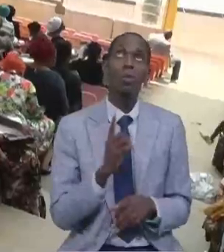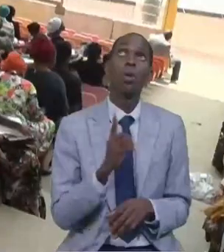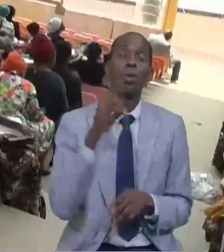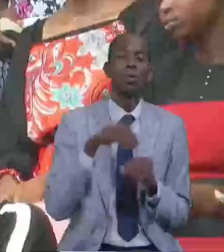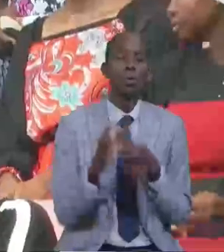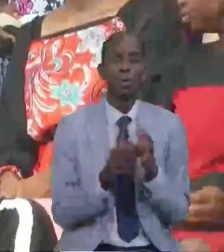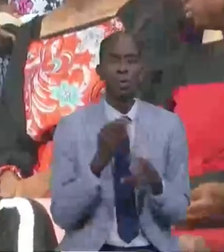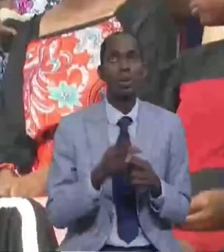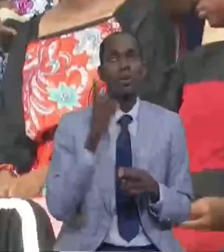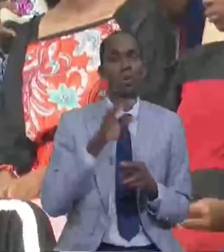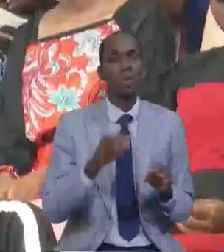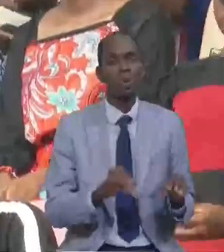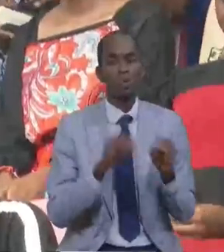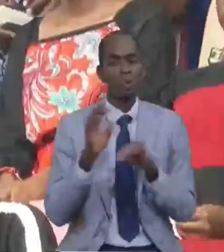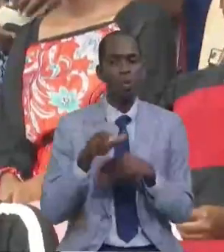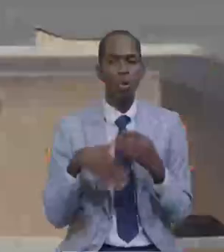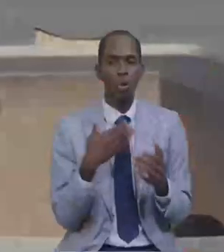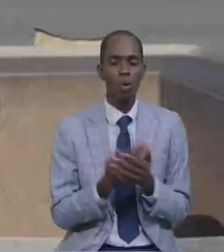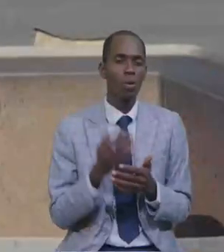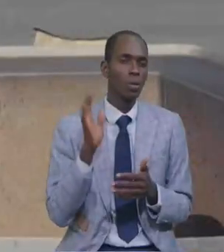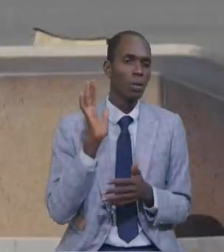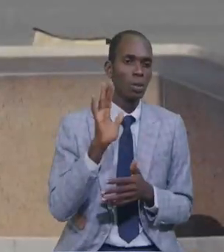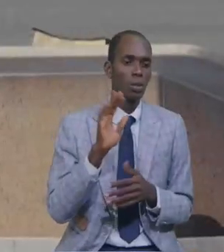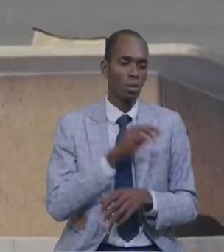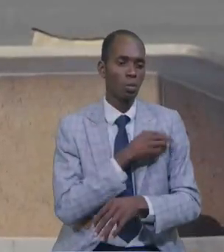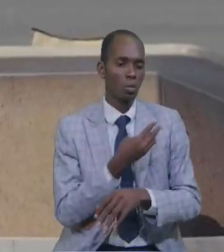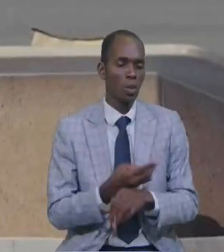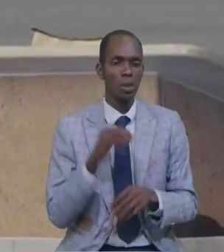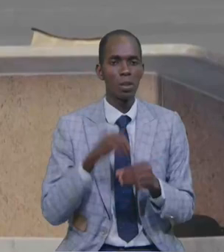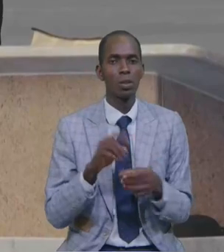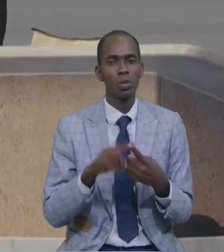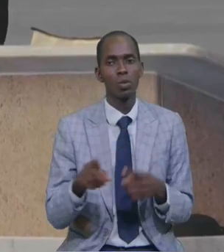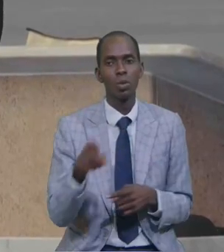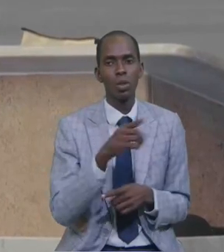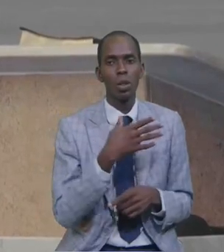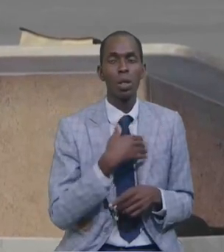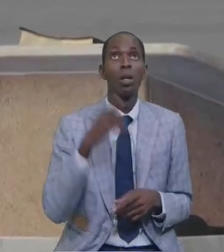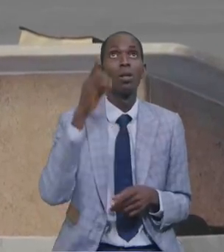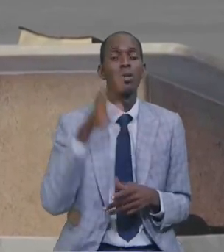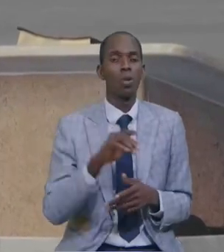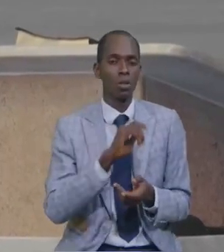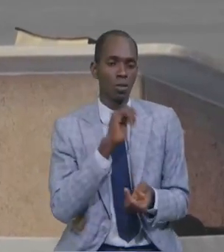Que Dieu le transfère. Le zèle qu'il m'a donné, l'amour qu'il m'a donné,